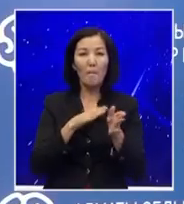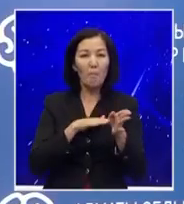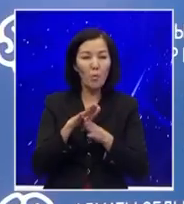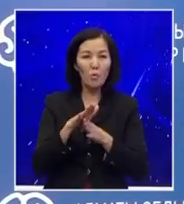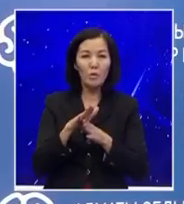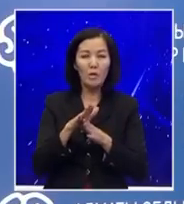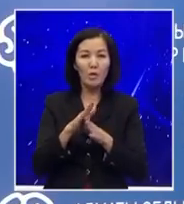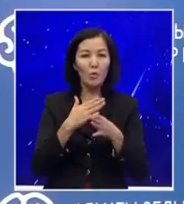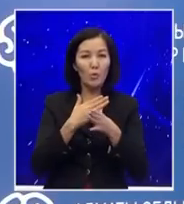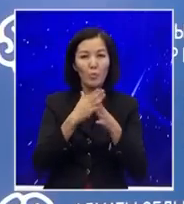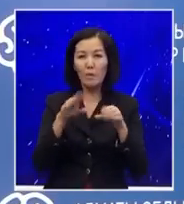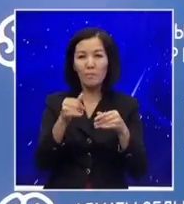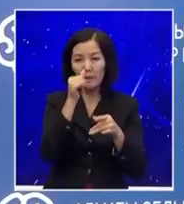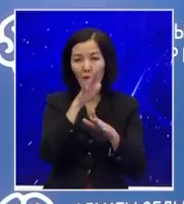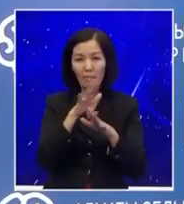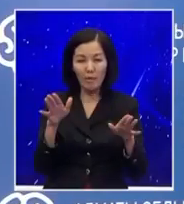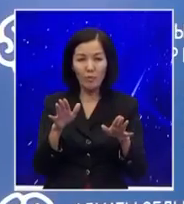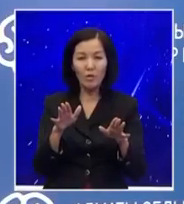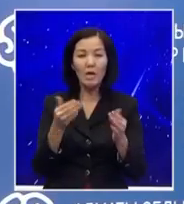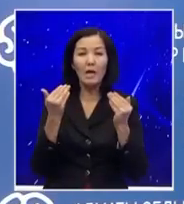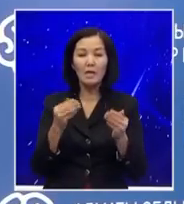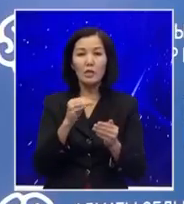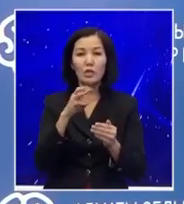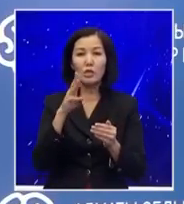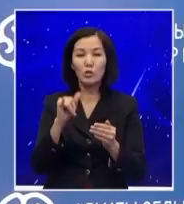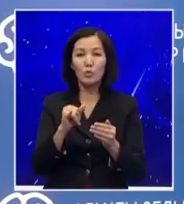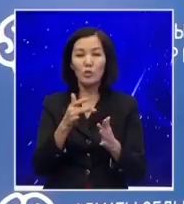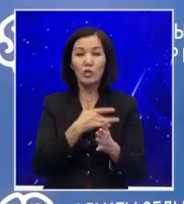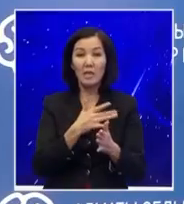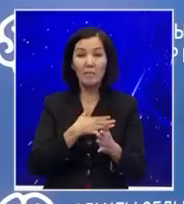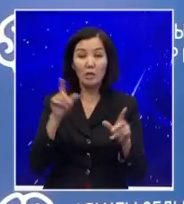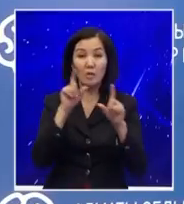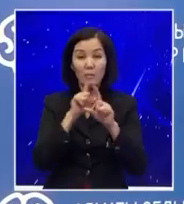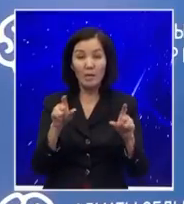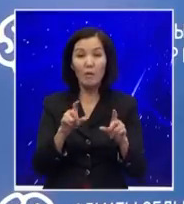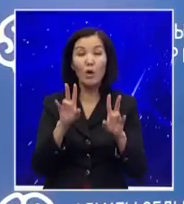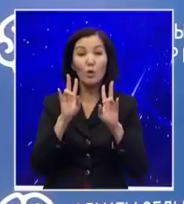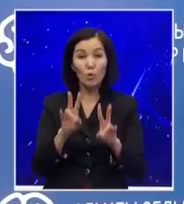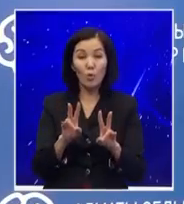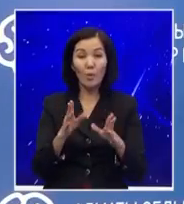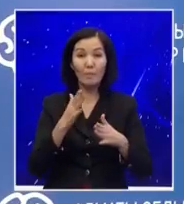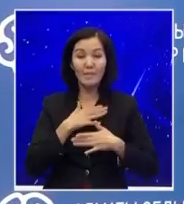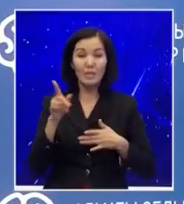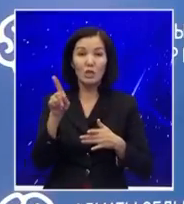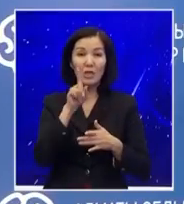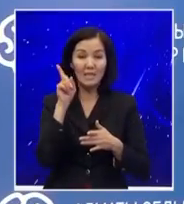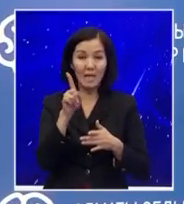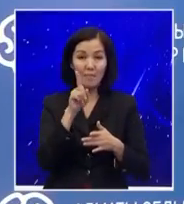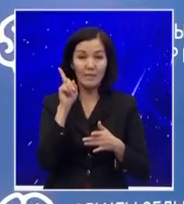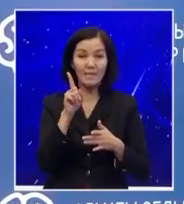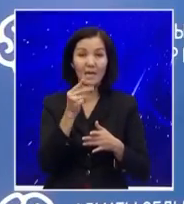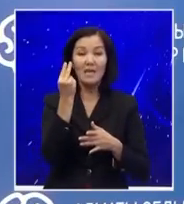Және Жетісу хаб қазіргі таңда жеке меншік мекеме дегенмен, ол жаңағы біздің